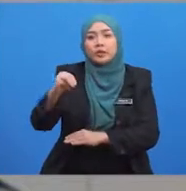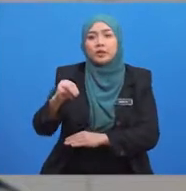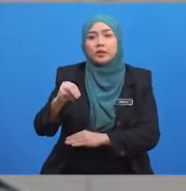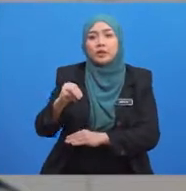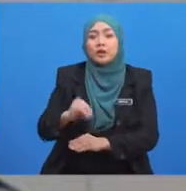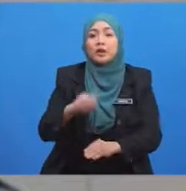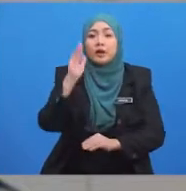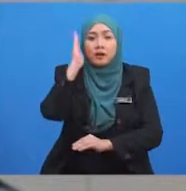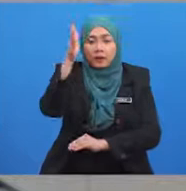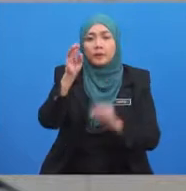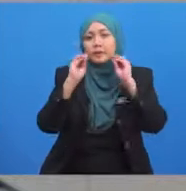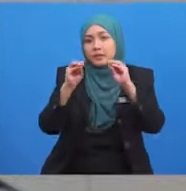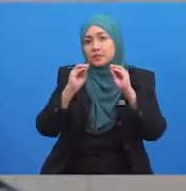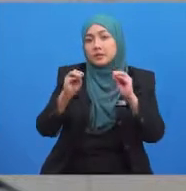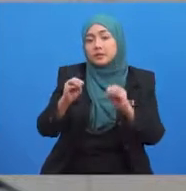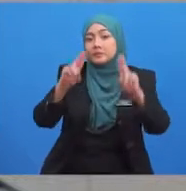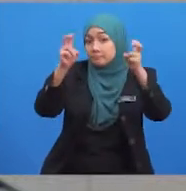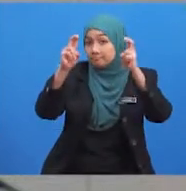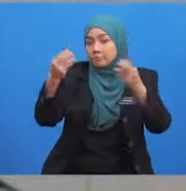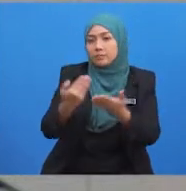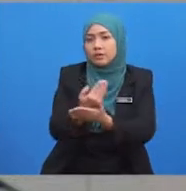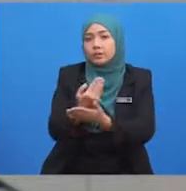pada hari ini. Anda sudah bersedia?